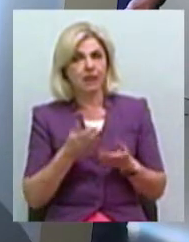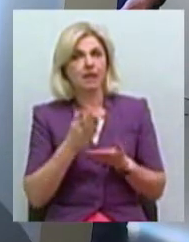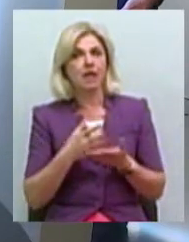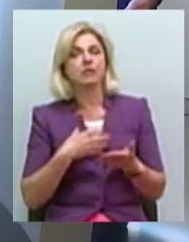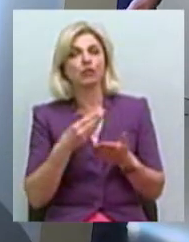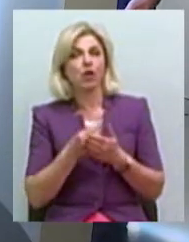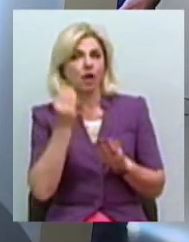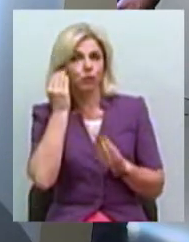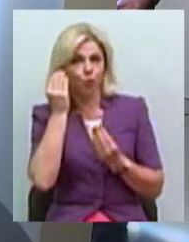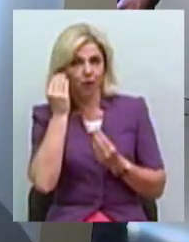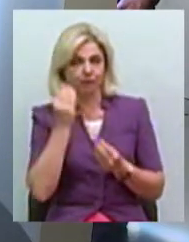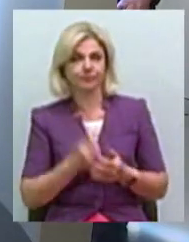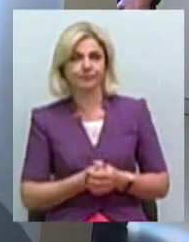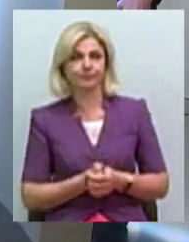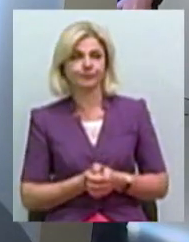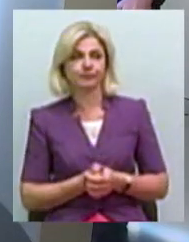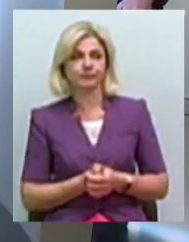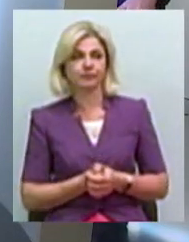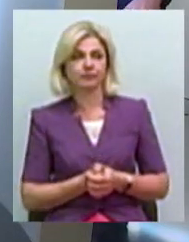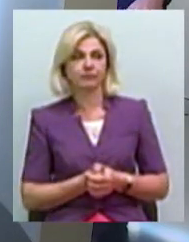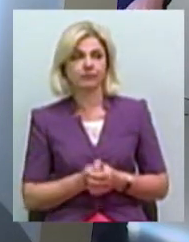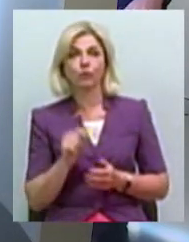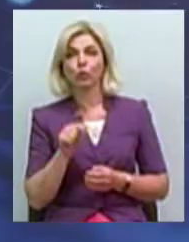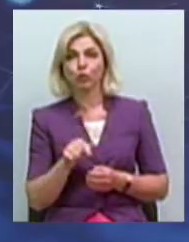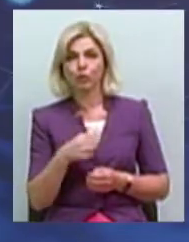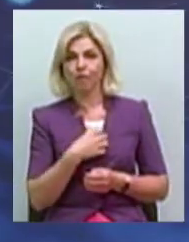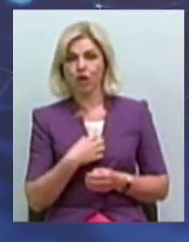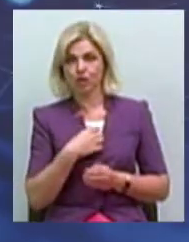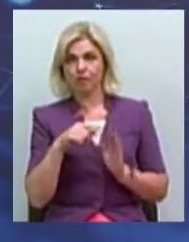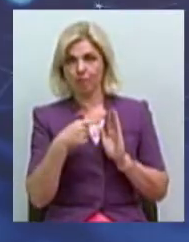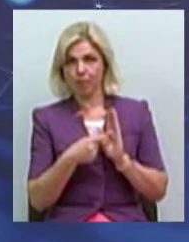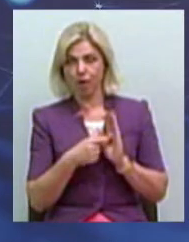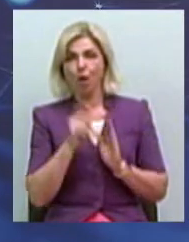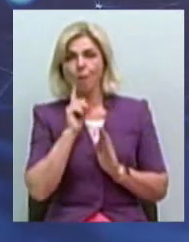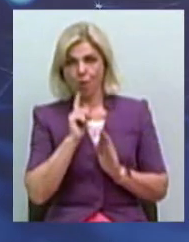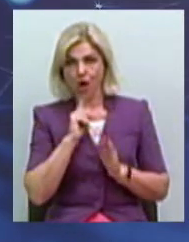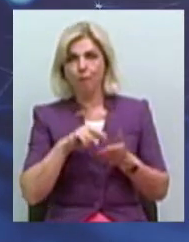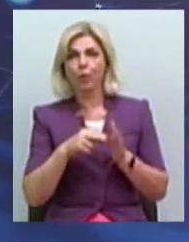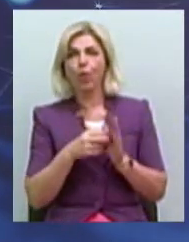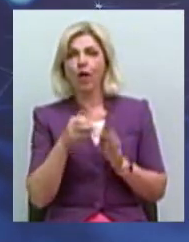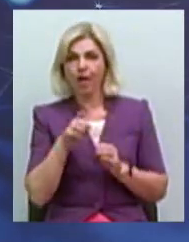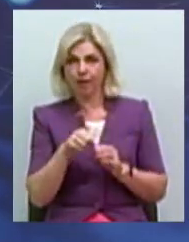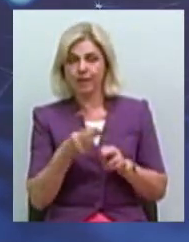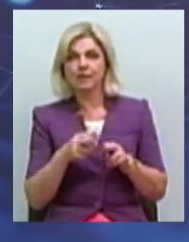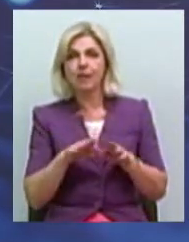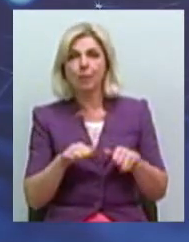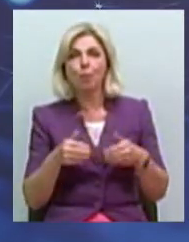думка, як вони формуються. Тут важливе ще питання, це поки що проєкт. Це проєкт, так. Це пропозиція. Так.